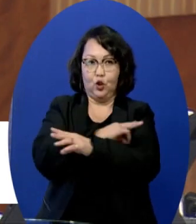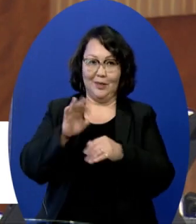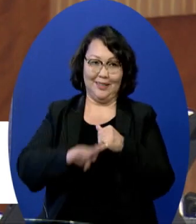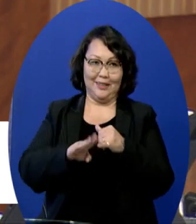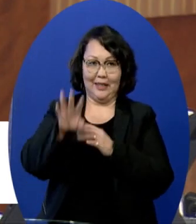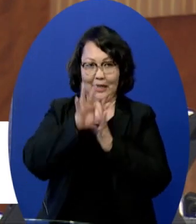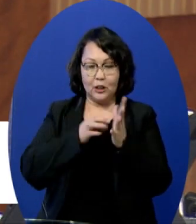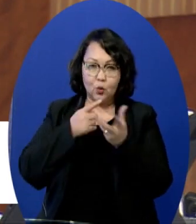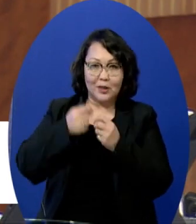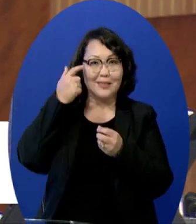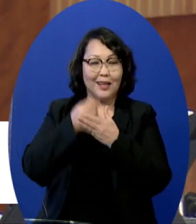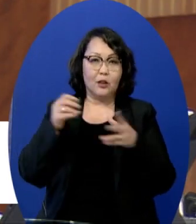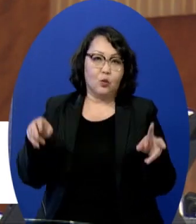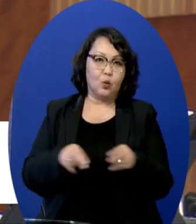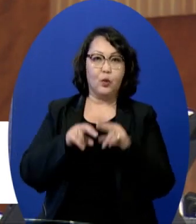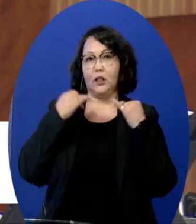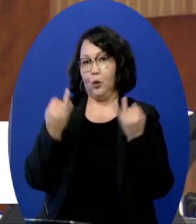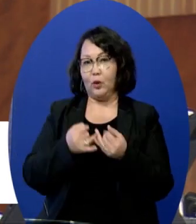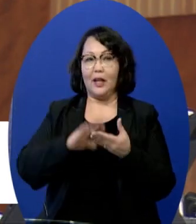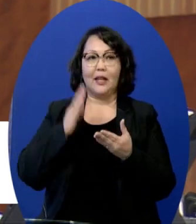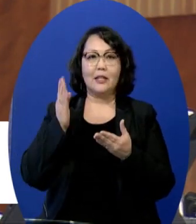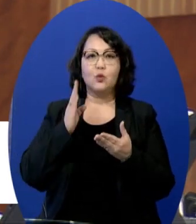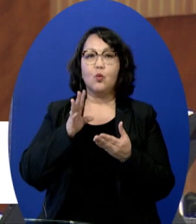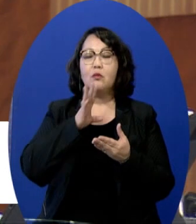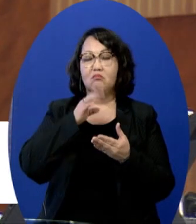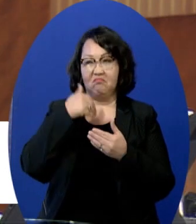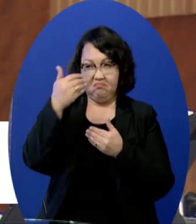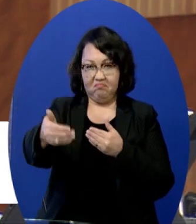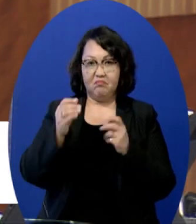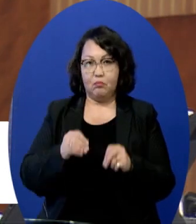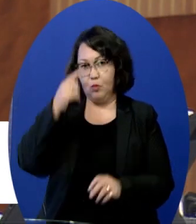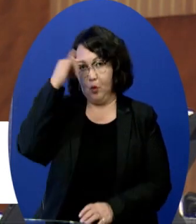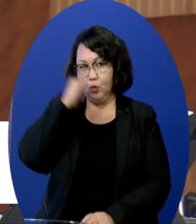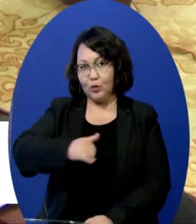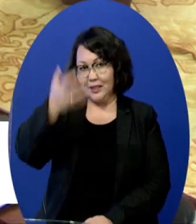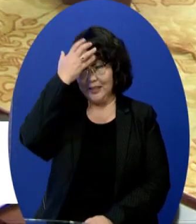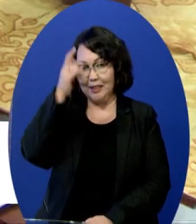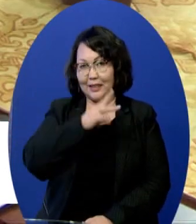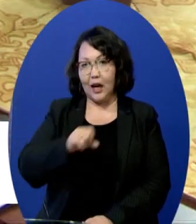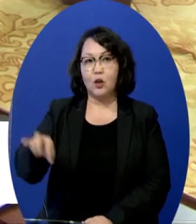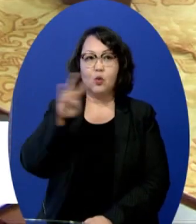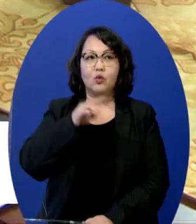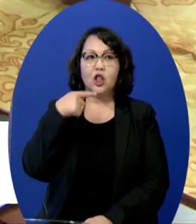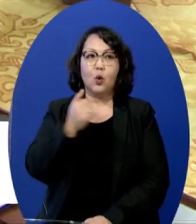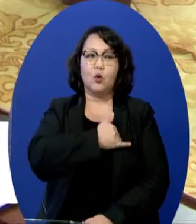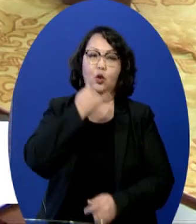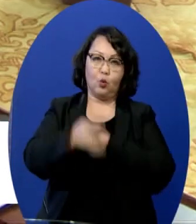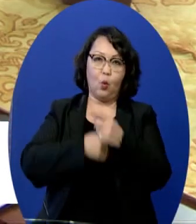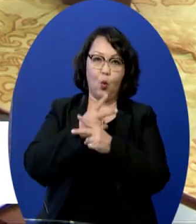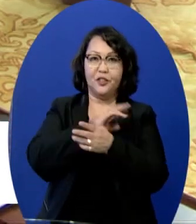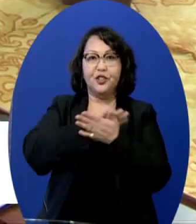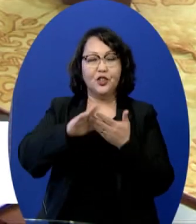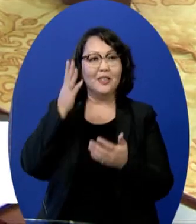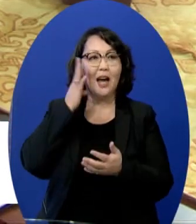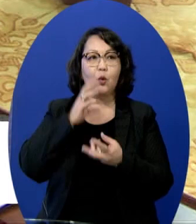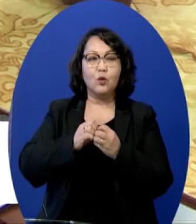хийсэн санал төгөлдөө чуулган нэгдсэн хурлаан танилцуулахад тогтлоо. За дараа нь Монгол Улсын засаг захиргаа нутаг дэвсгэрийн нэгж түүний удирдлагын тухай хуулийн шинжилсэн